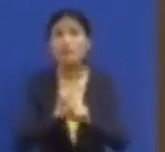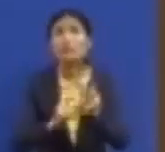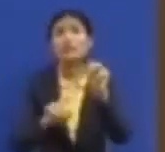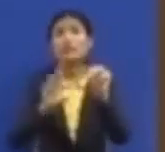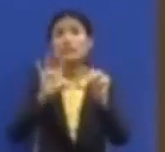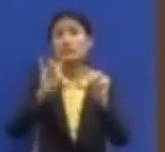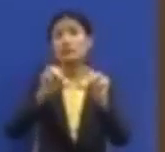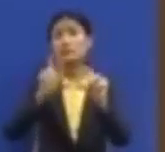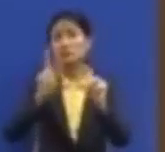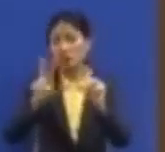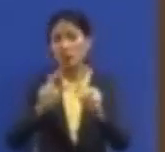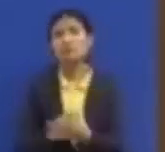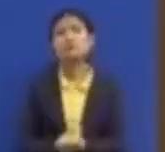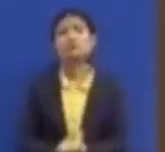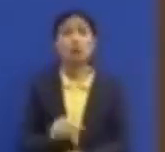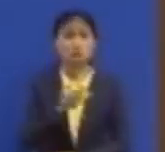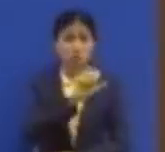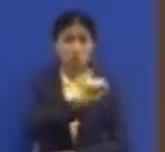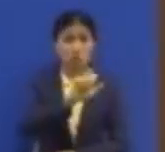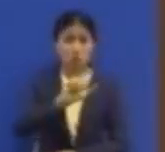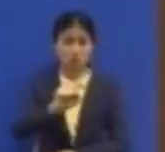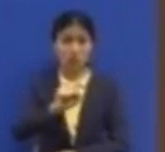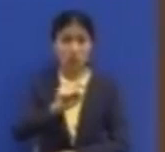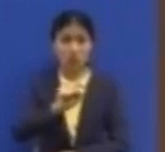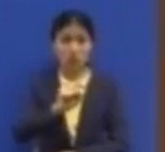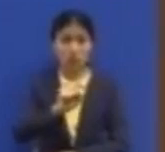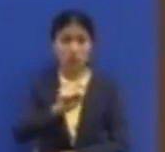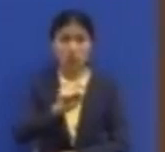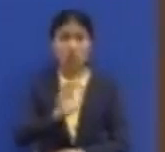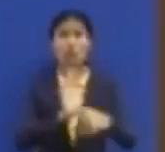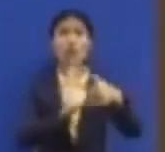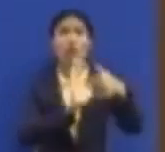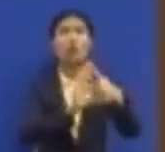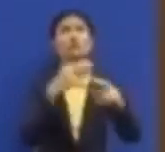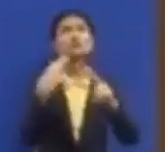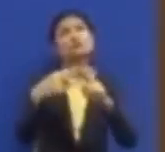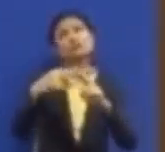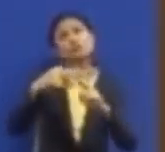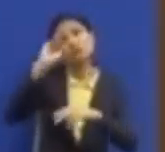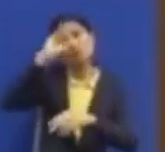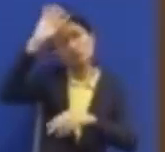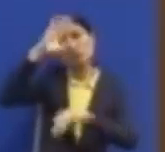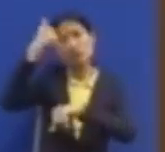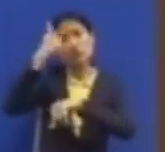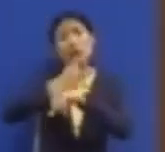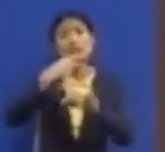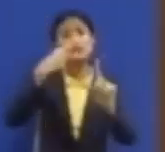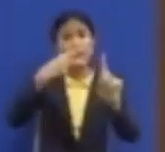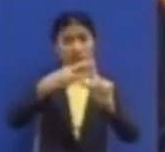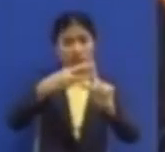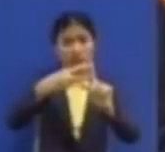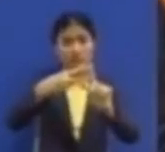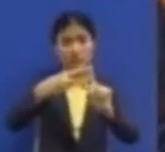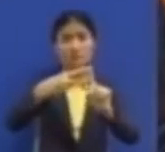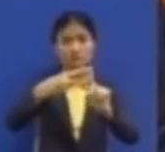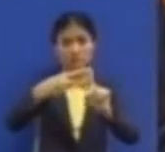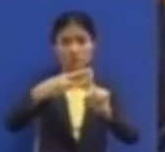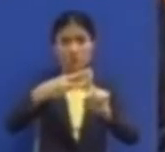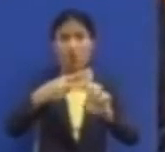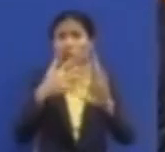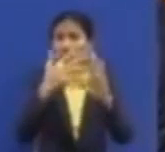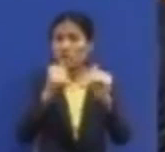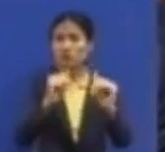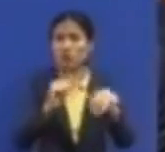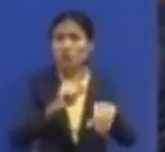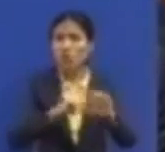กสภาผู้แทนราษฎรของนายธนาธรจึงรุ่งเรืองกิจสิ้นสุดลงตามรัฐธรรมนู